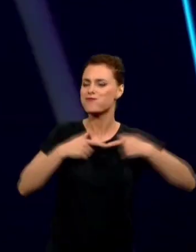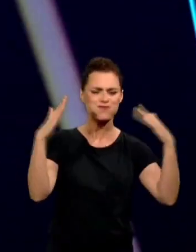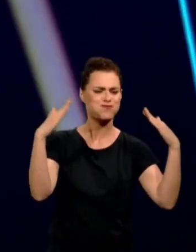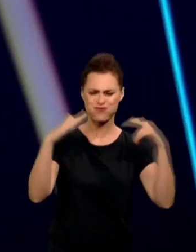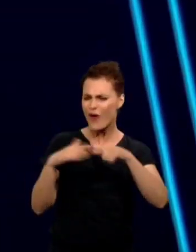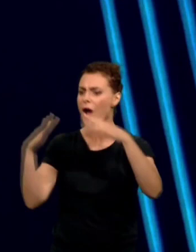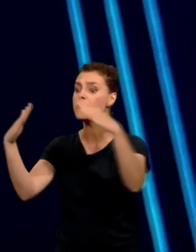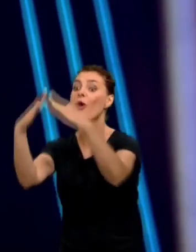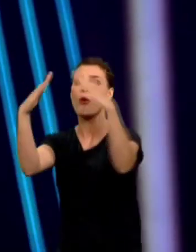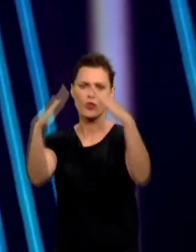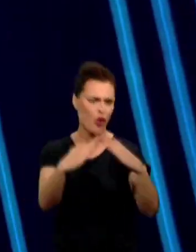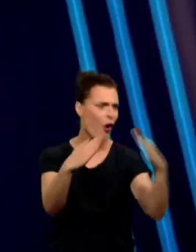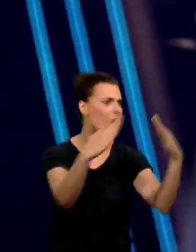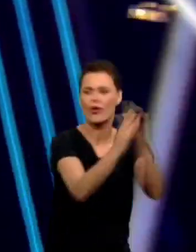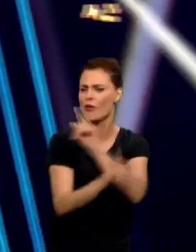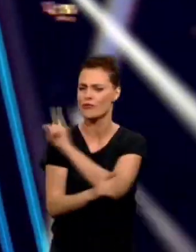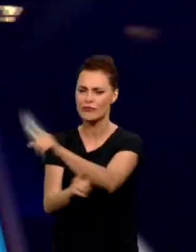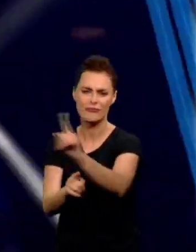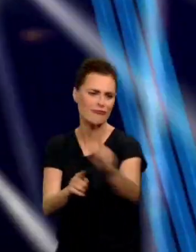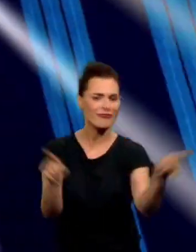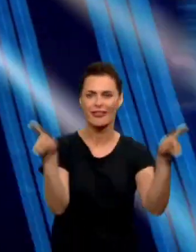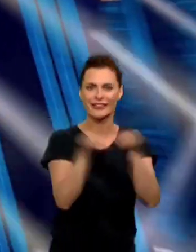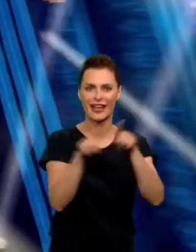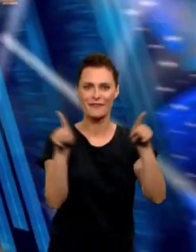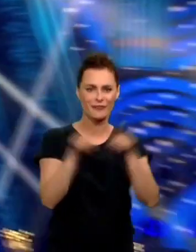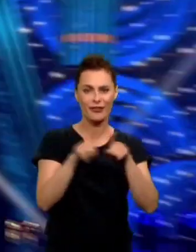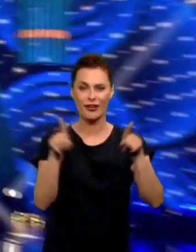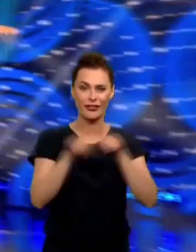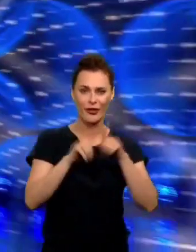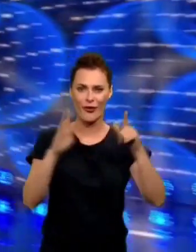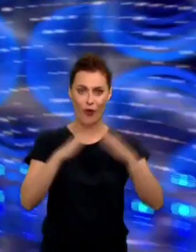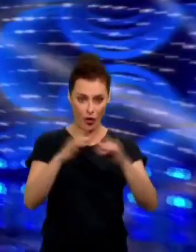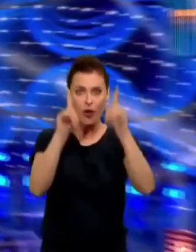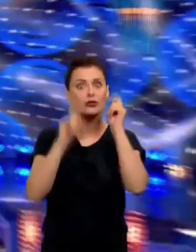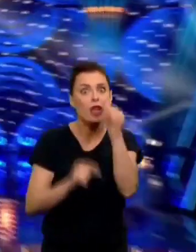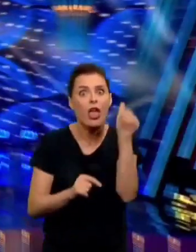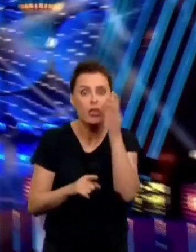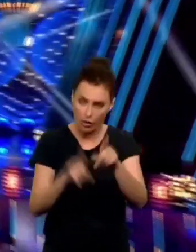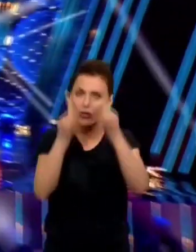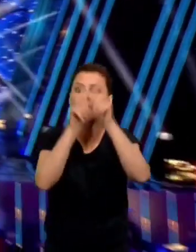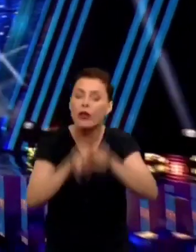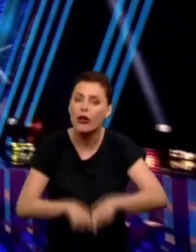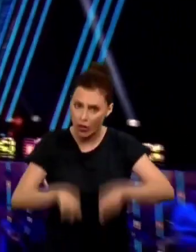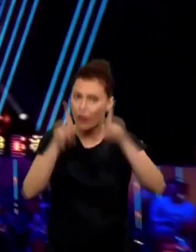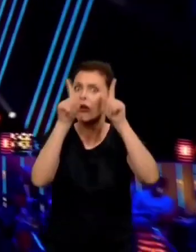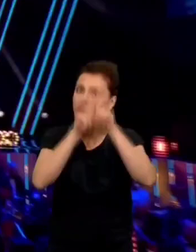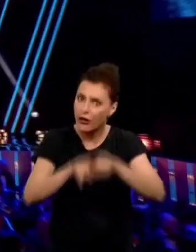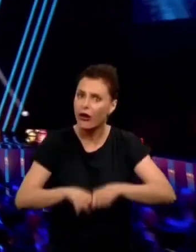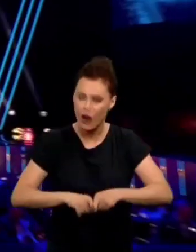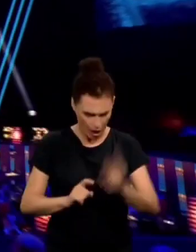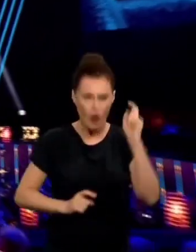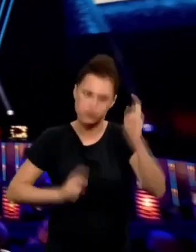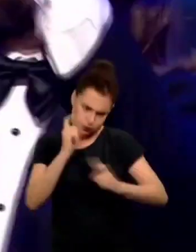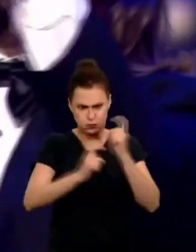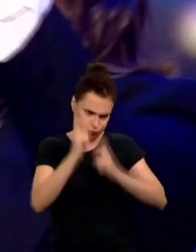Słowa, to każdy z domu na wyrywki zna. Co dzień od